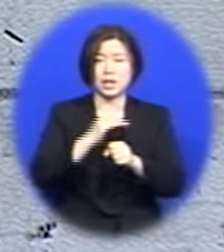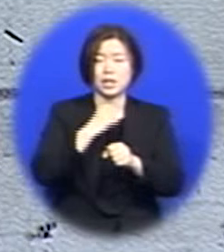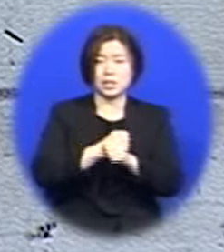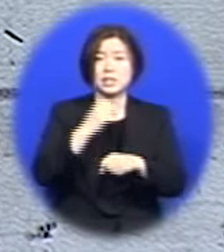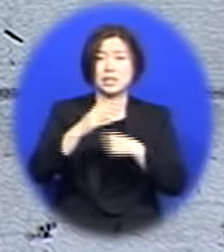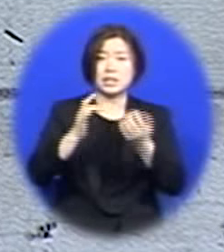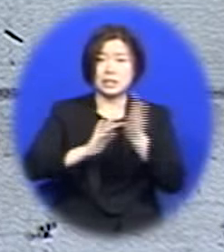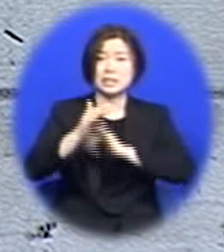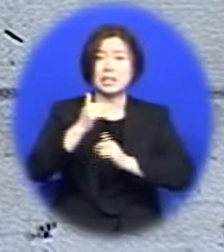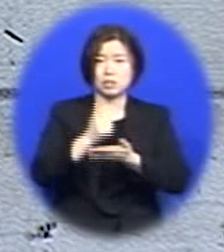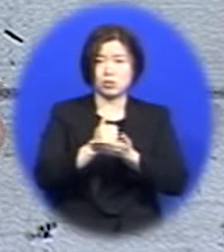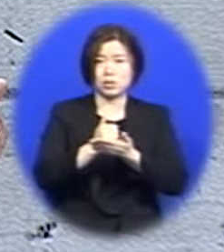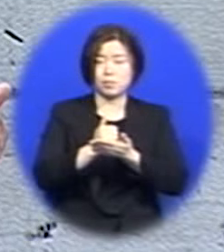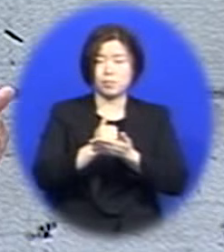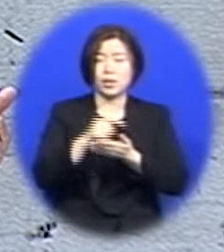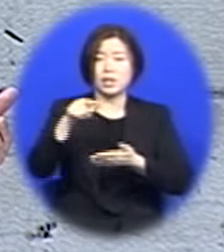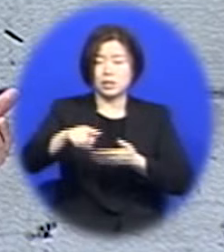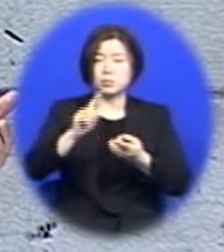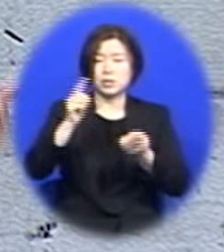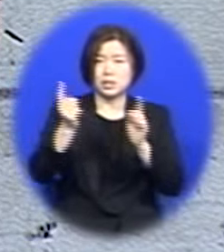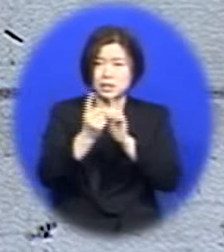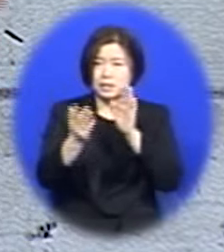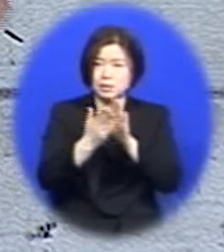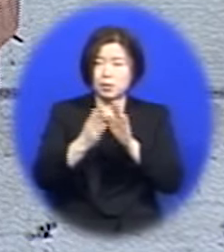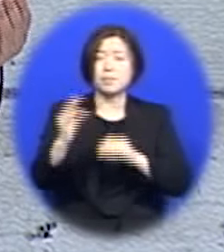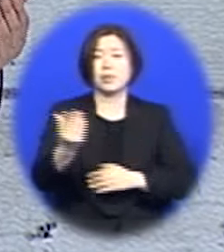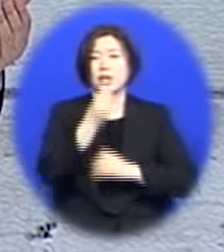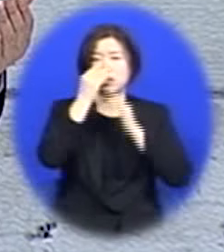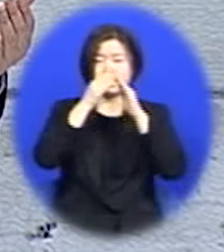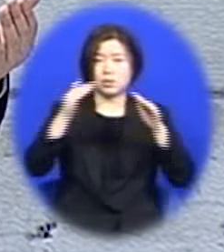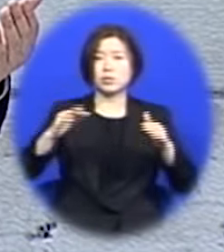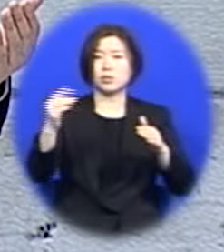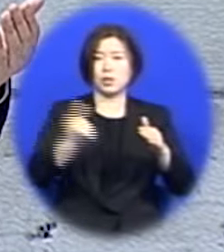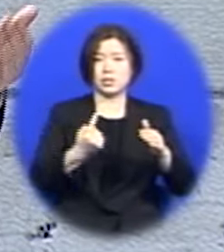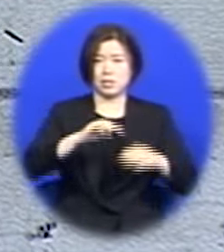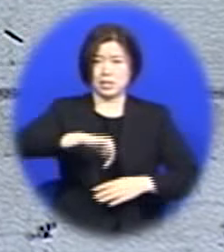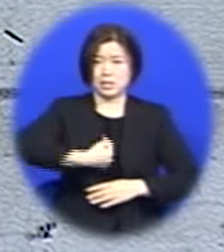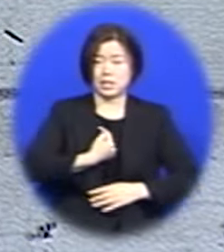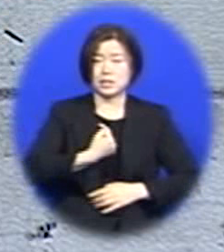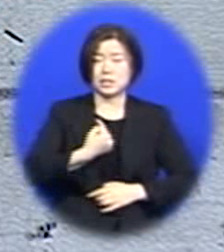그분이 성전으로 오셨어요. 당신이 성전이셨습니다.